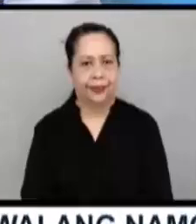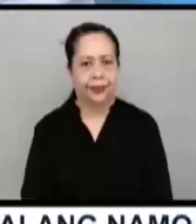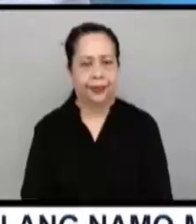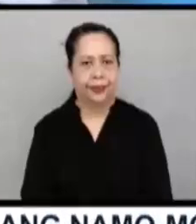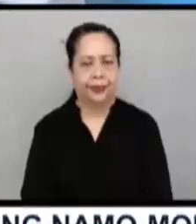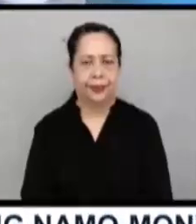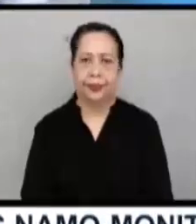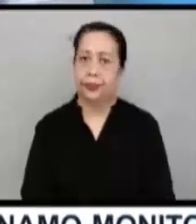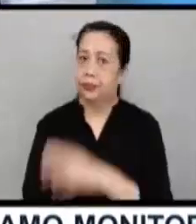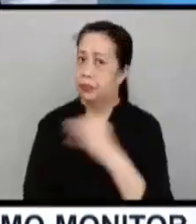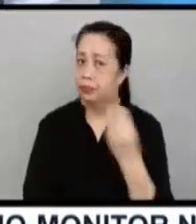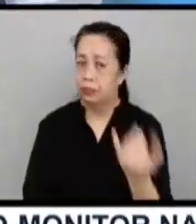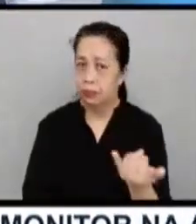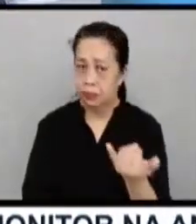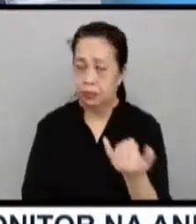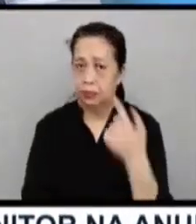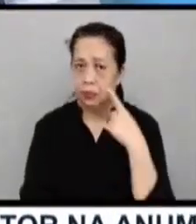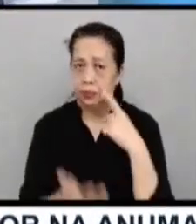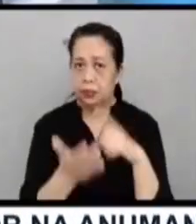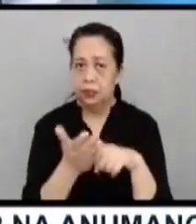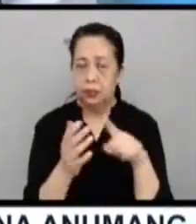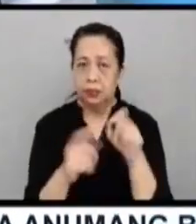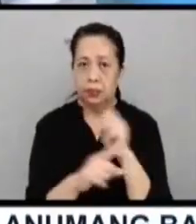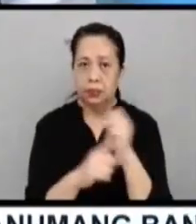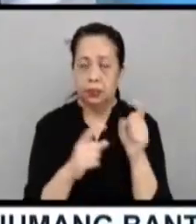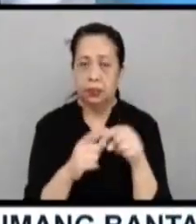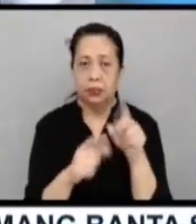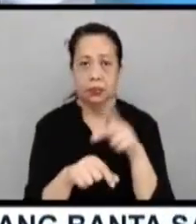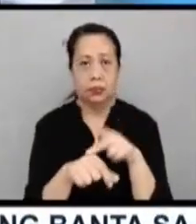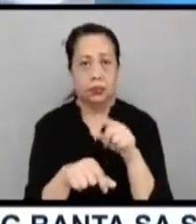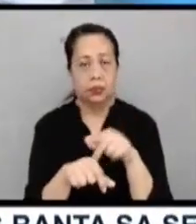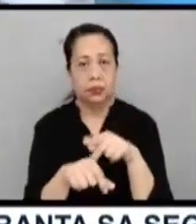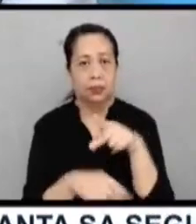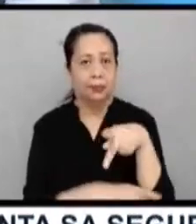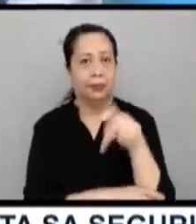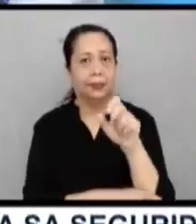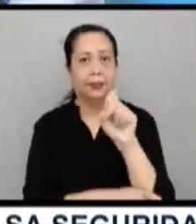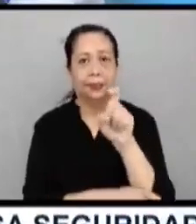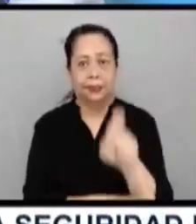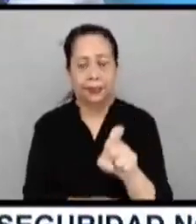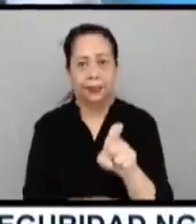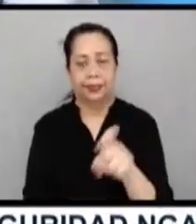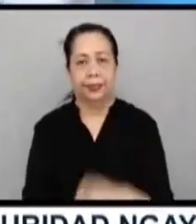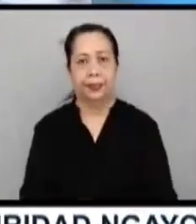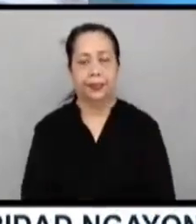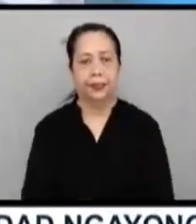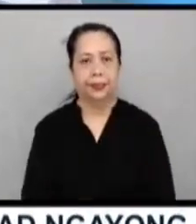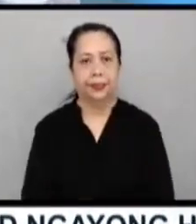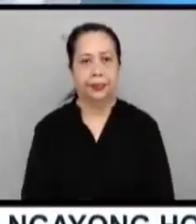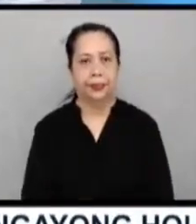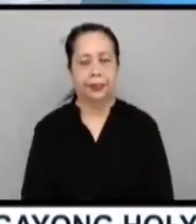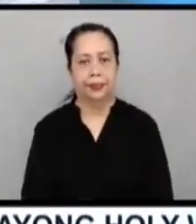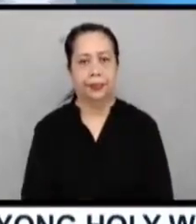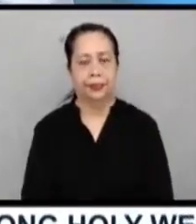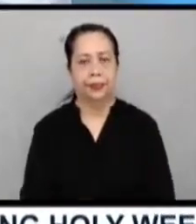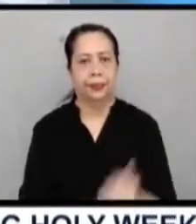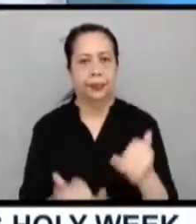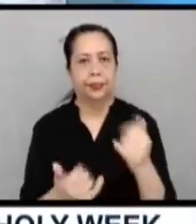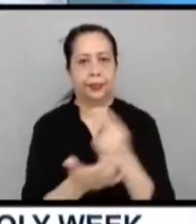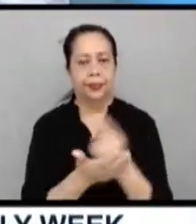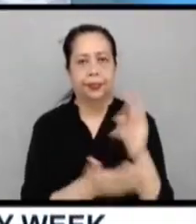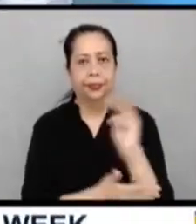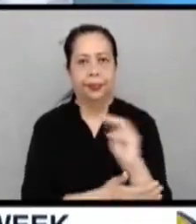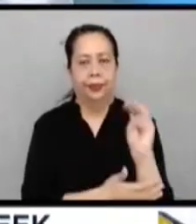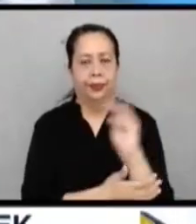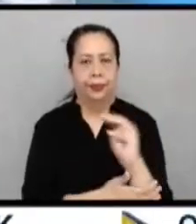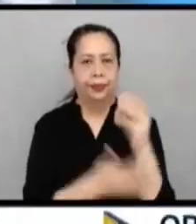Sa punto pong ito, alamin naman natin ang sitwasyon sa Parañaque Integrated Terminal Exchange o PITX ngayong Lunes Santo. Naroon ang ating kasamang